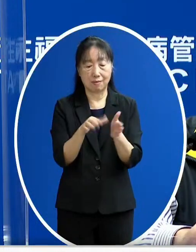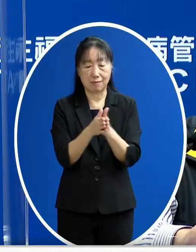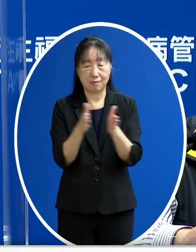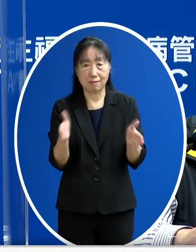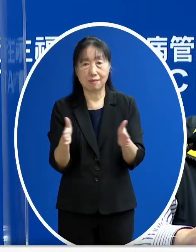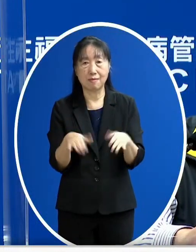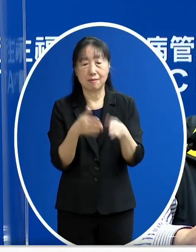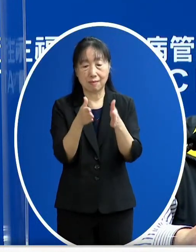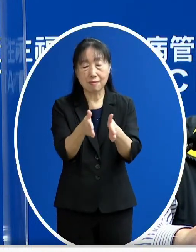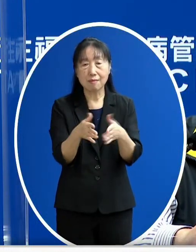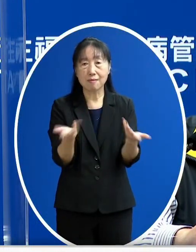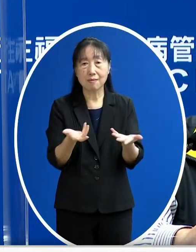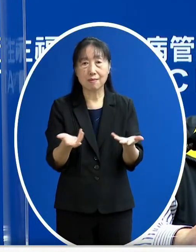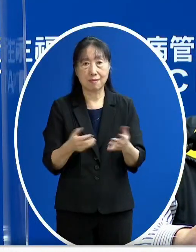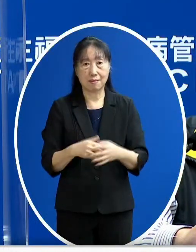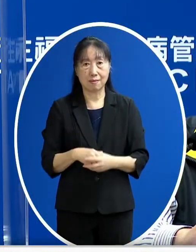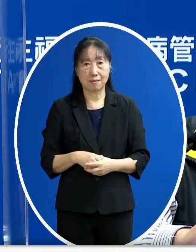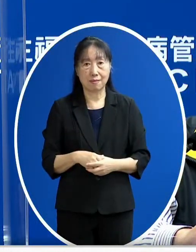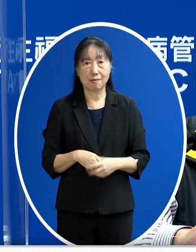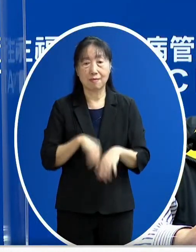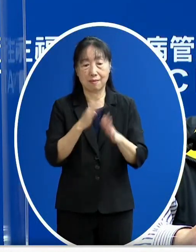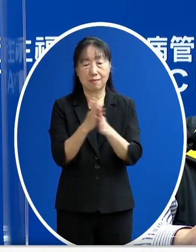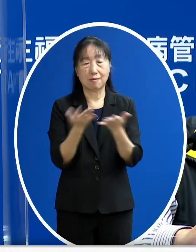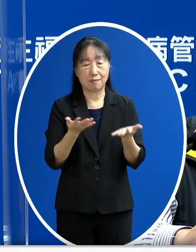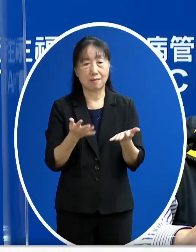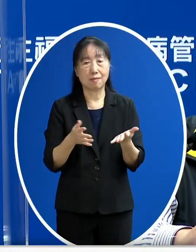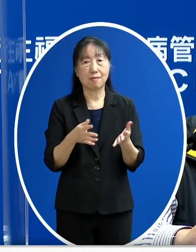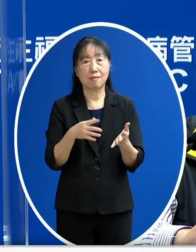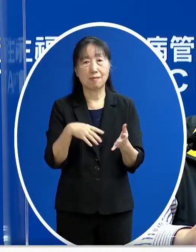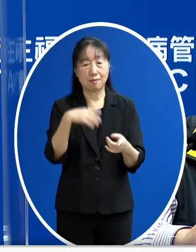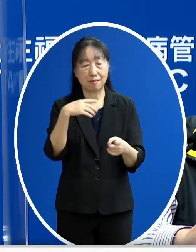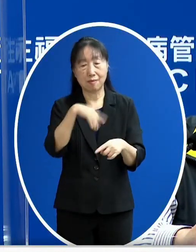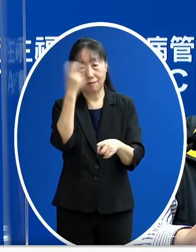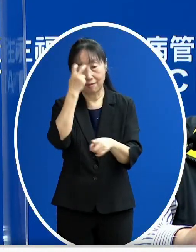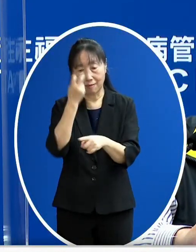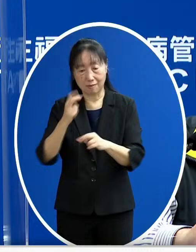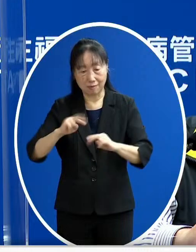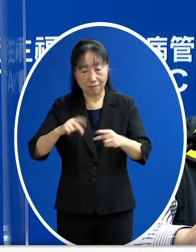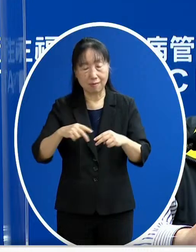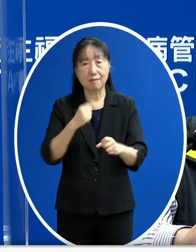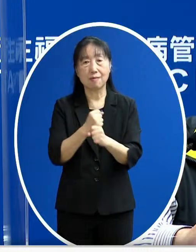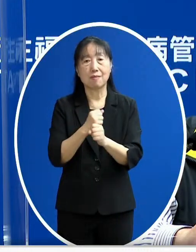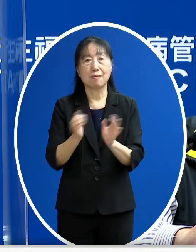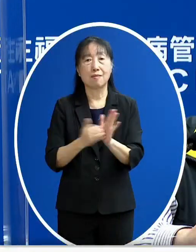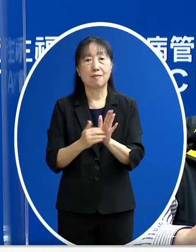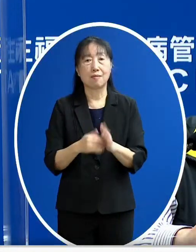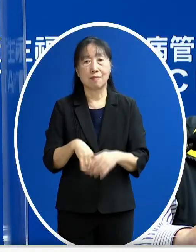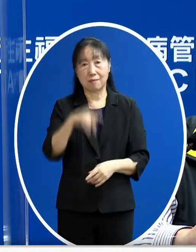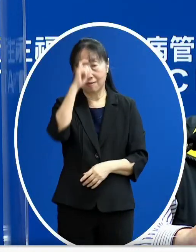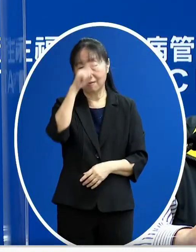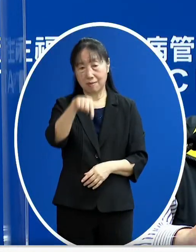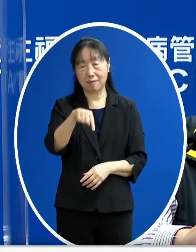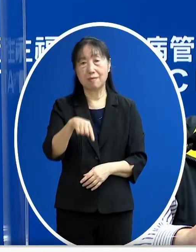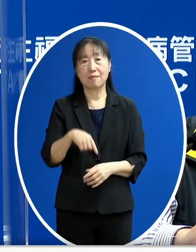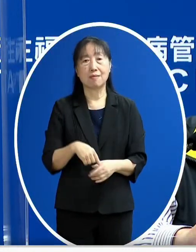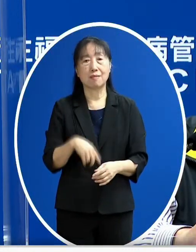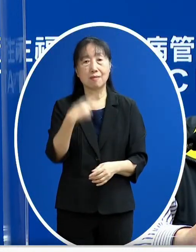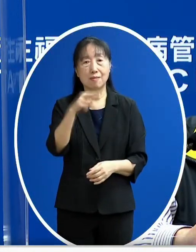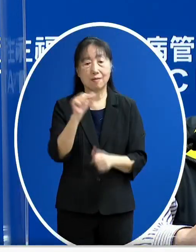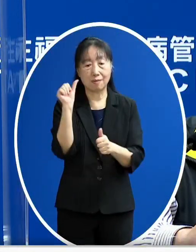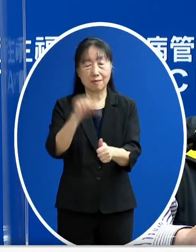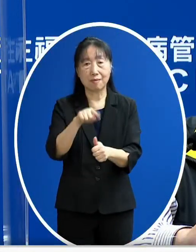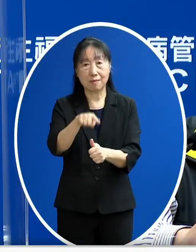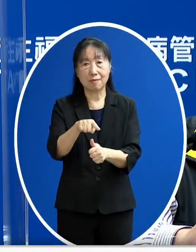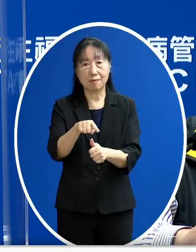中医院其实对这些相关的事项已经都完成了相关的一个改善的工作。不过我们也希望他们说就裁发书里